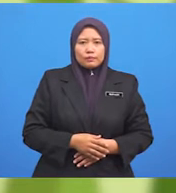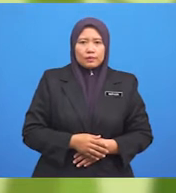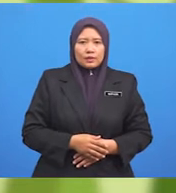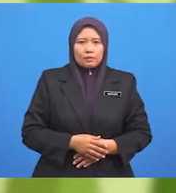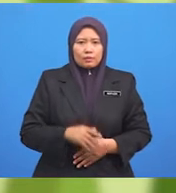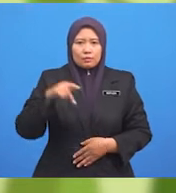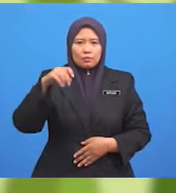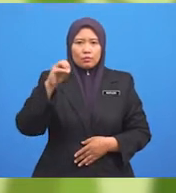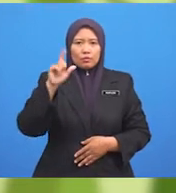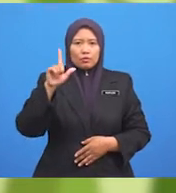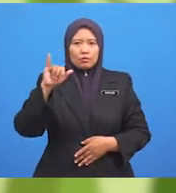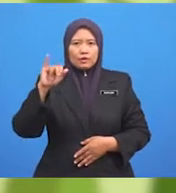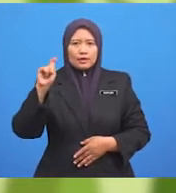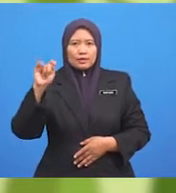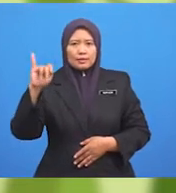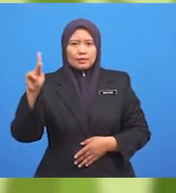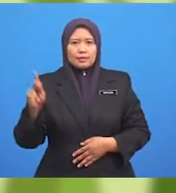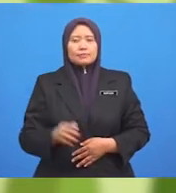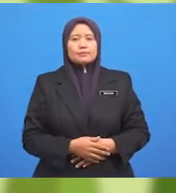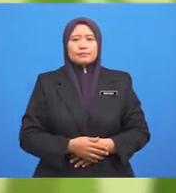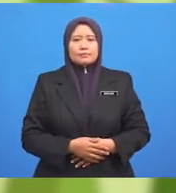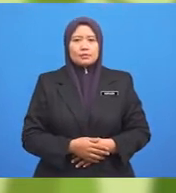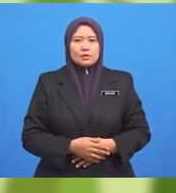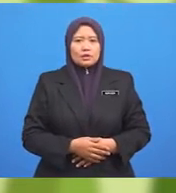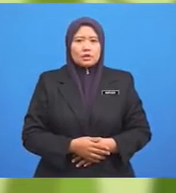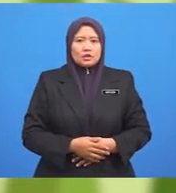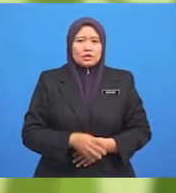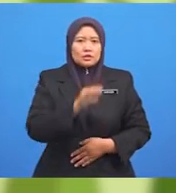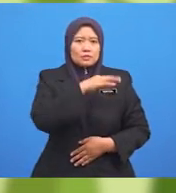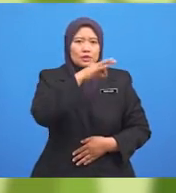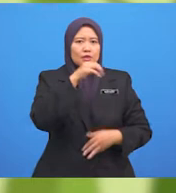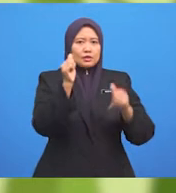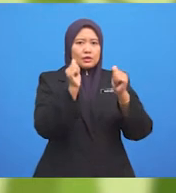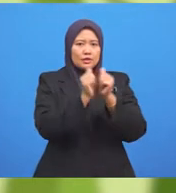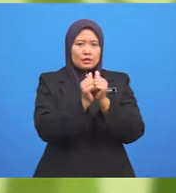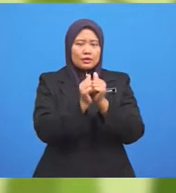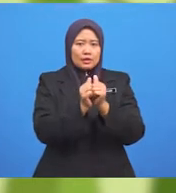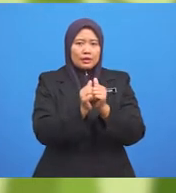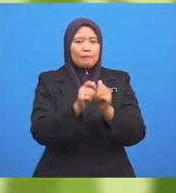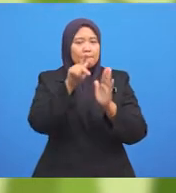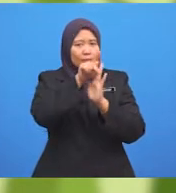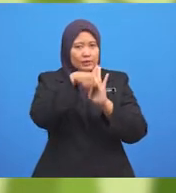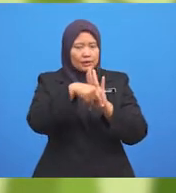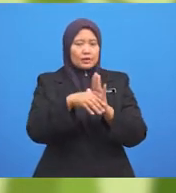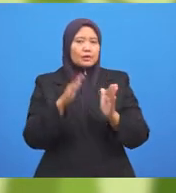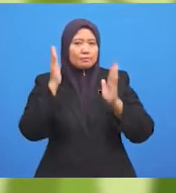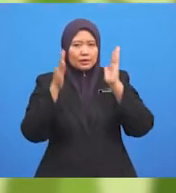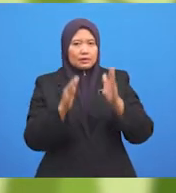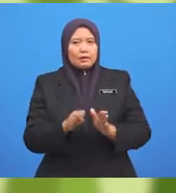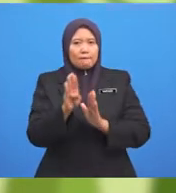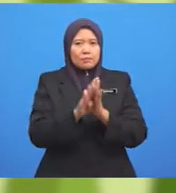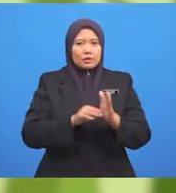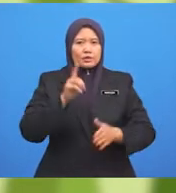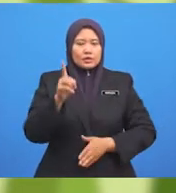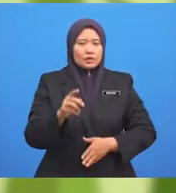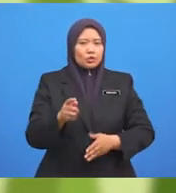bak aur dengan tebing. Semangat ini bertepatan dengan peribahasa bersatu